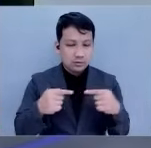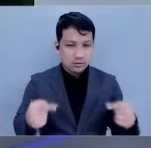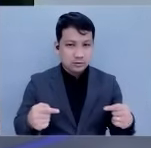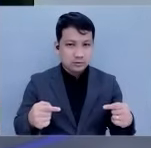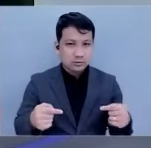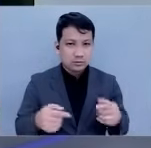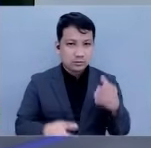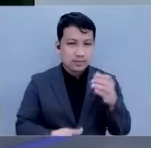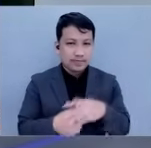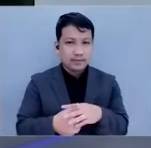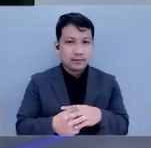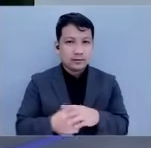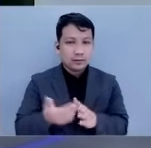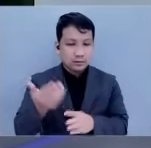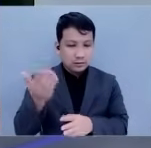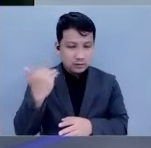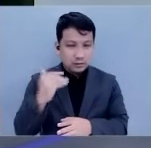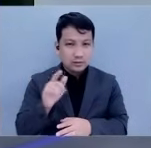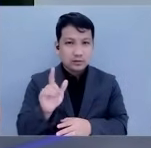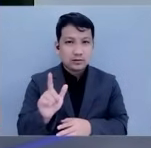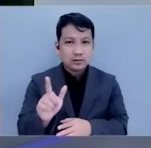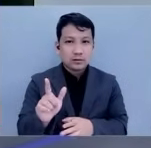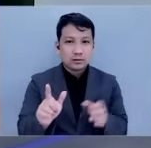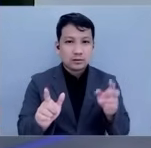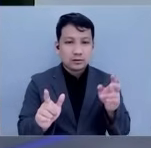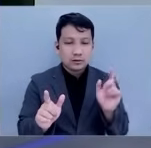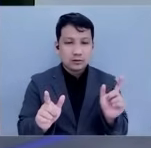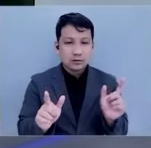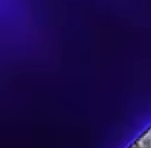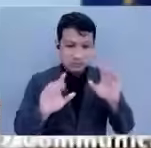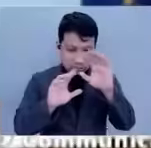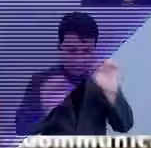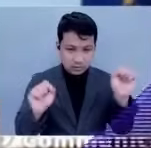ni Duterte noong taong 2020 nung siya ay Pangulo na.